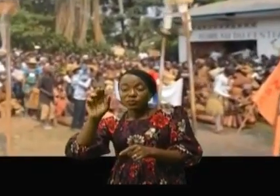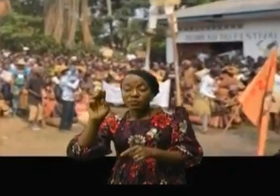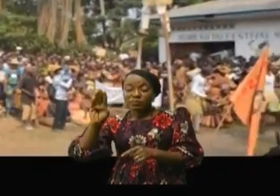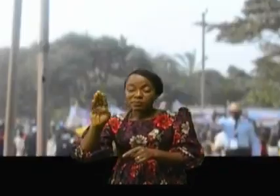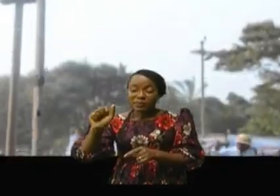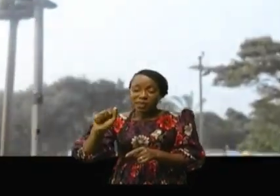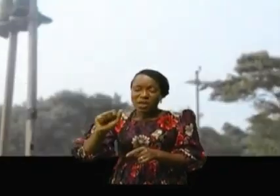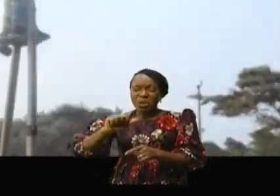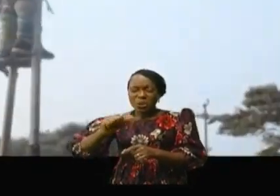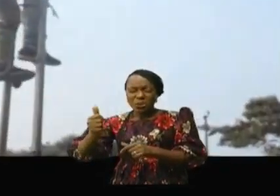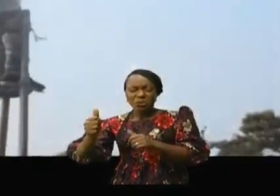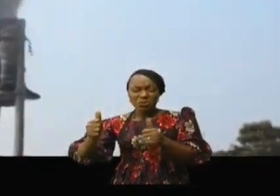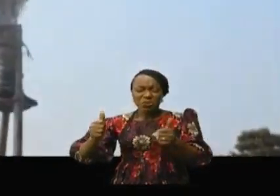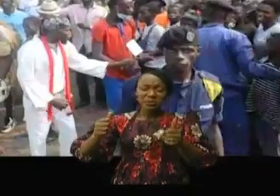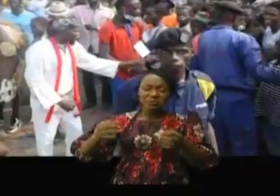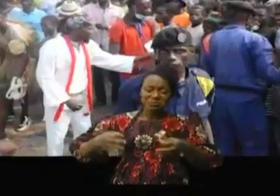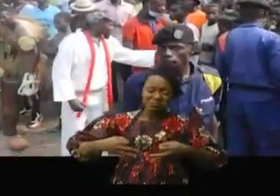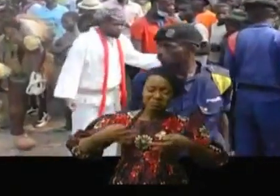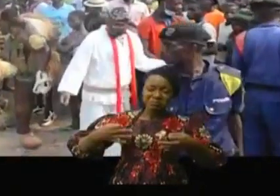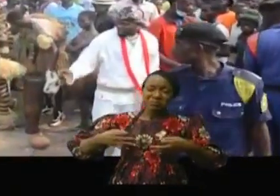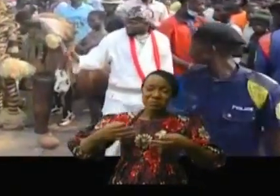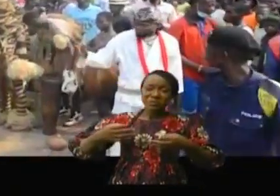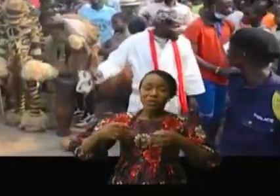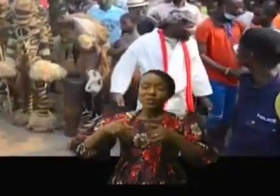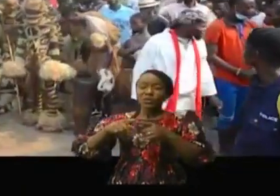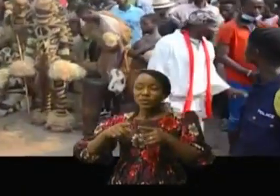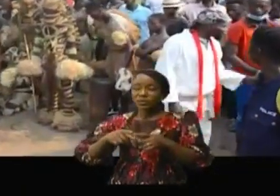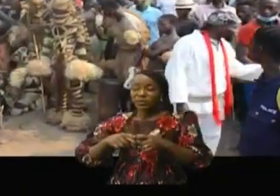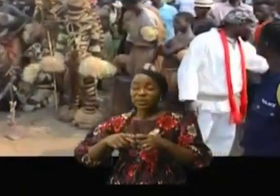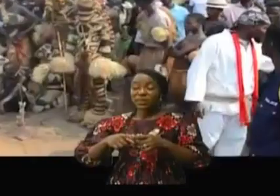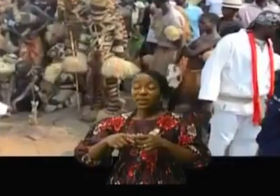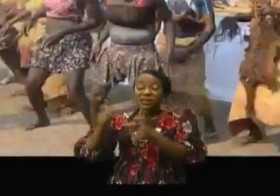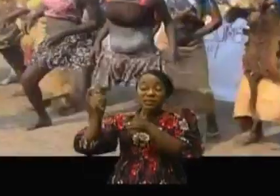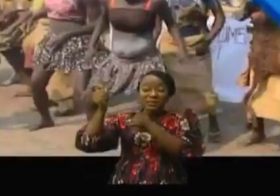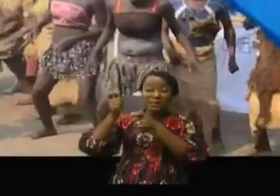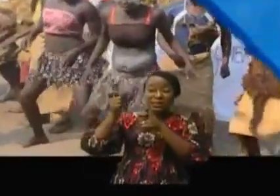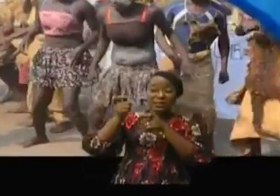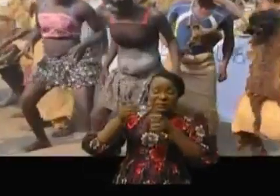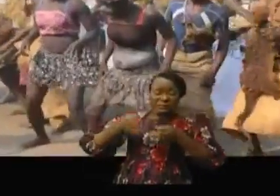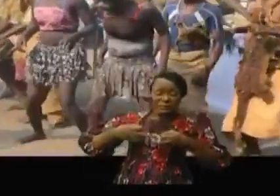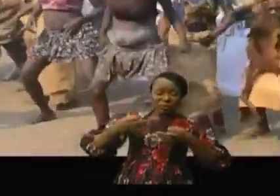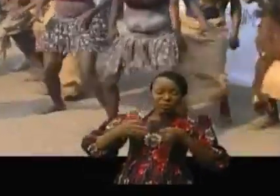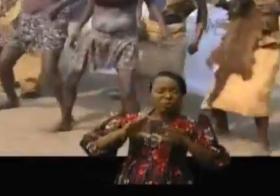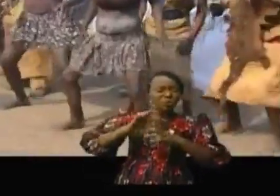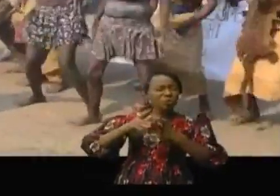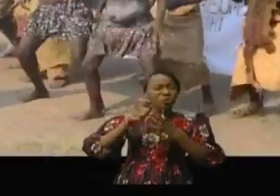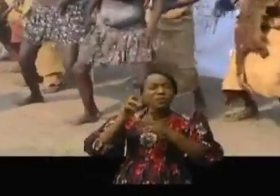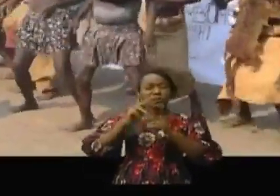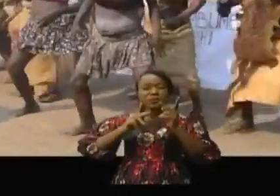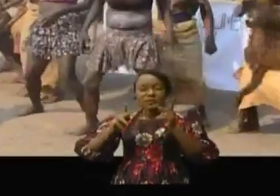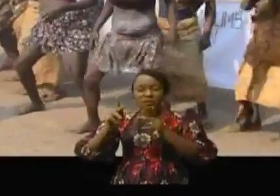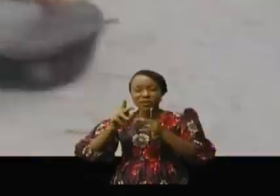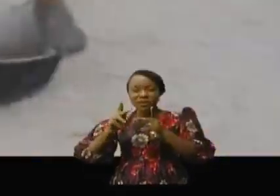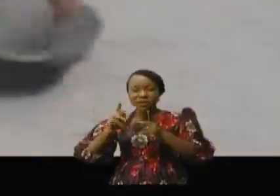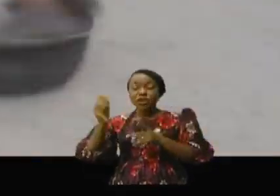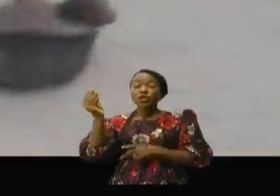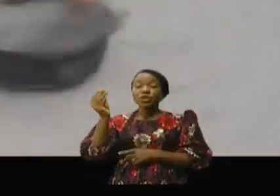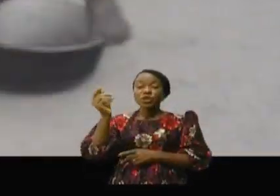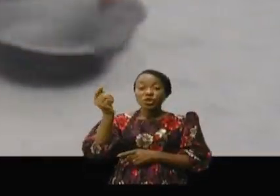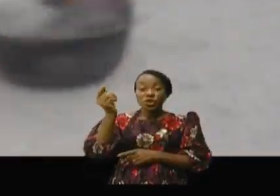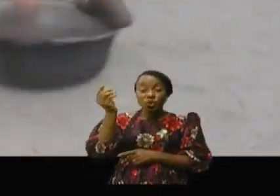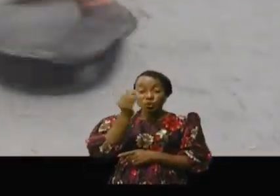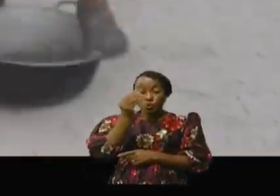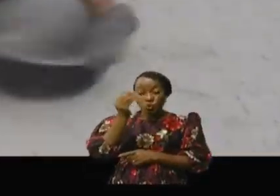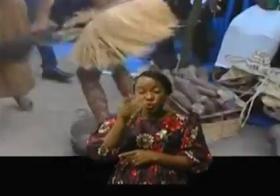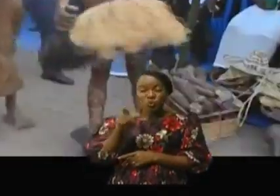autres. Cette ambiance électrique a traîné une curiosité de joie de toute la population de Gungun qui n'a pas accepté